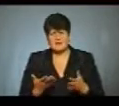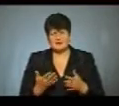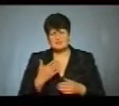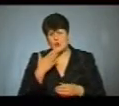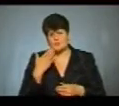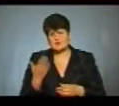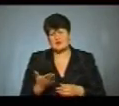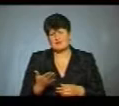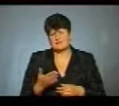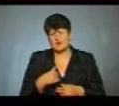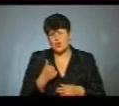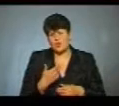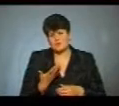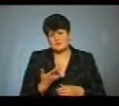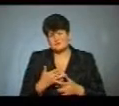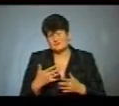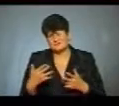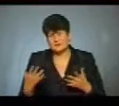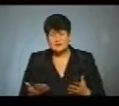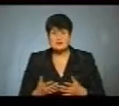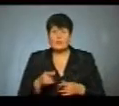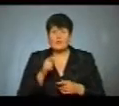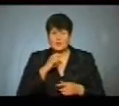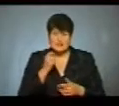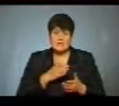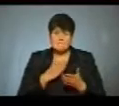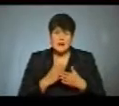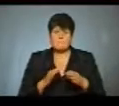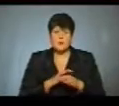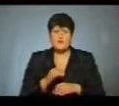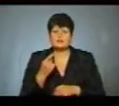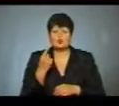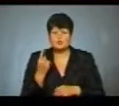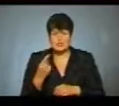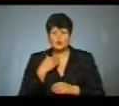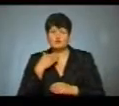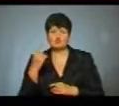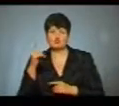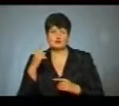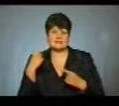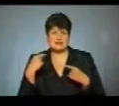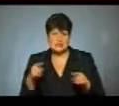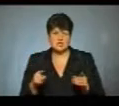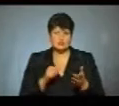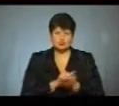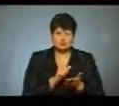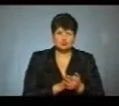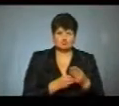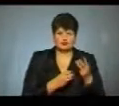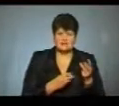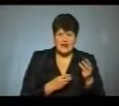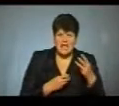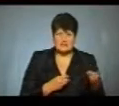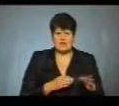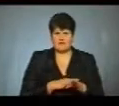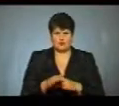останніх років з 12, в Україні ми маємо проєкт один, голосують за інший, публікують третій, виконують